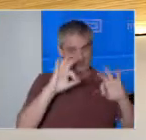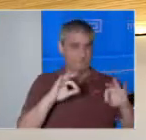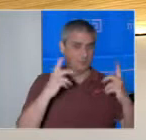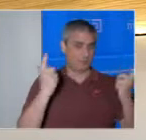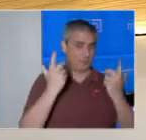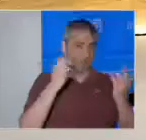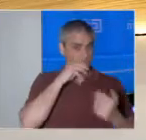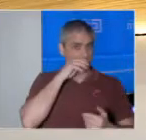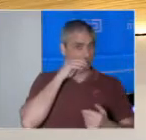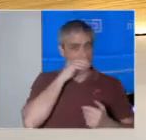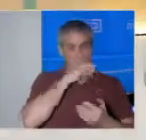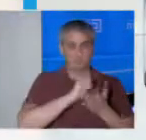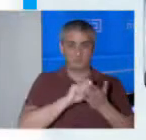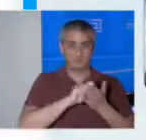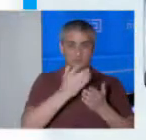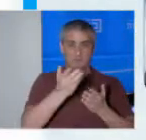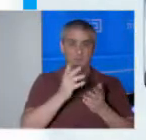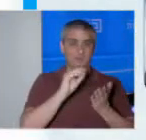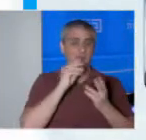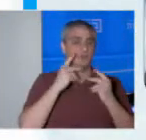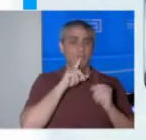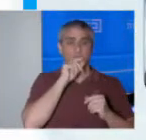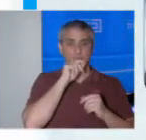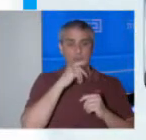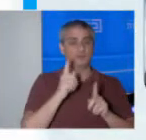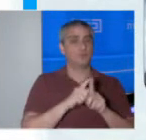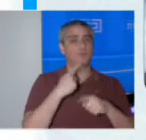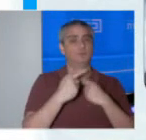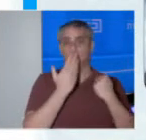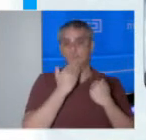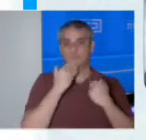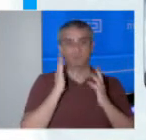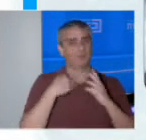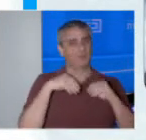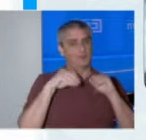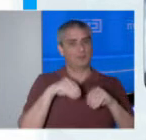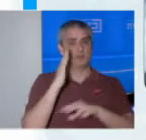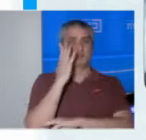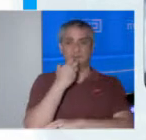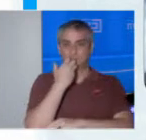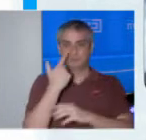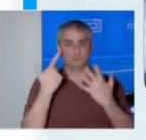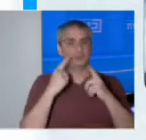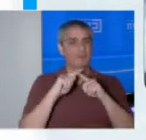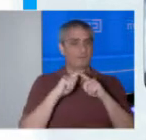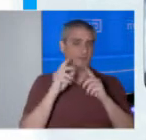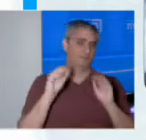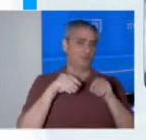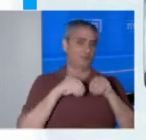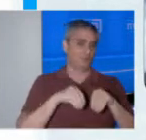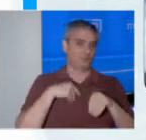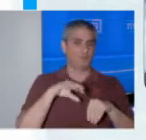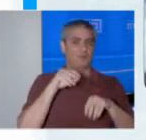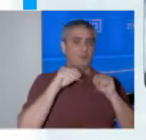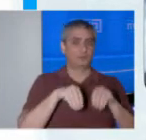האירוע, והיא כותבת כך בחשבון הטוויטר שלה. כמיטב המסורת הישראלית, כל כך נתנו את ספרי משיבת המינים לרגל ט"ו בשבט,